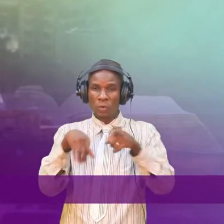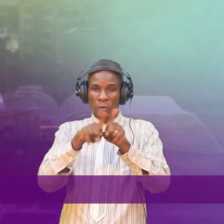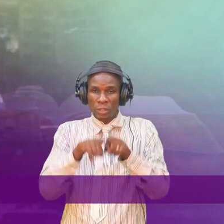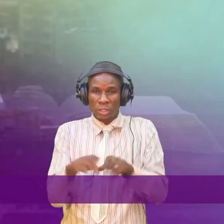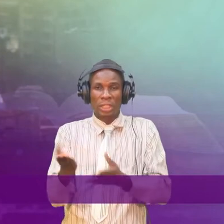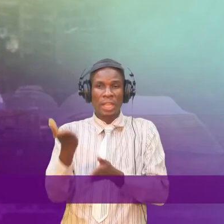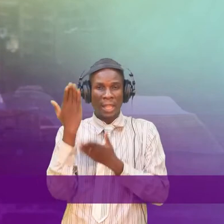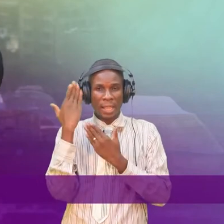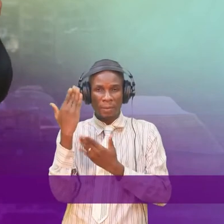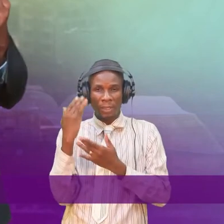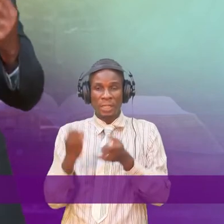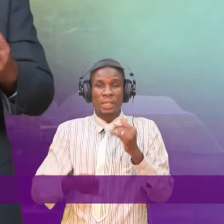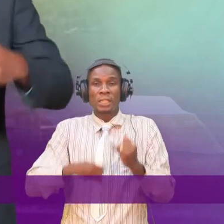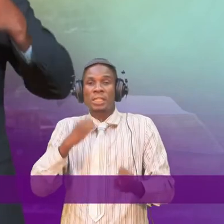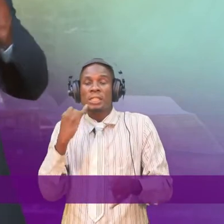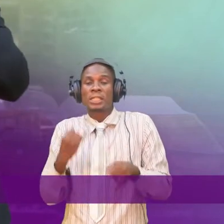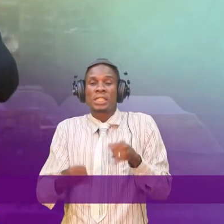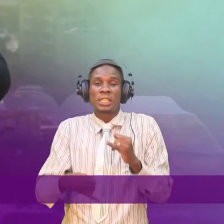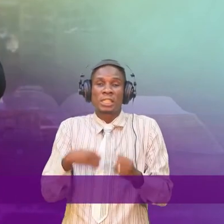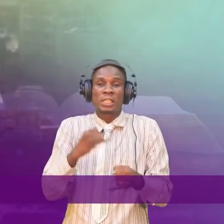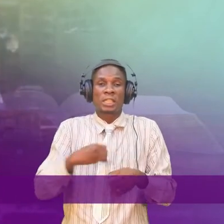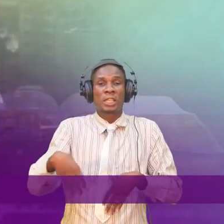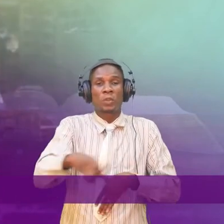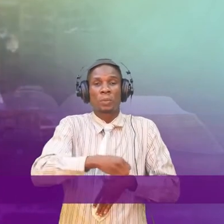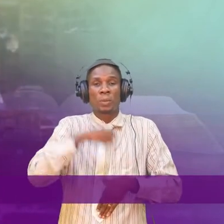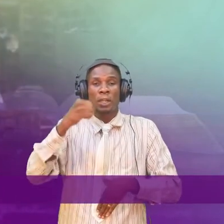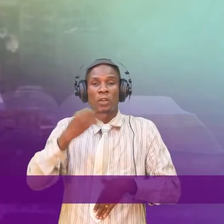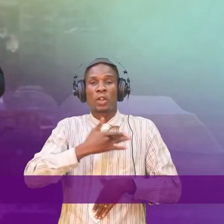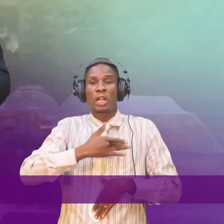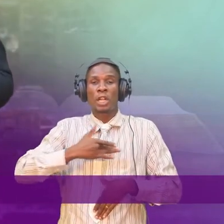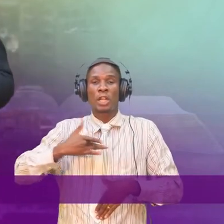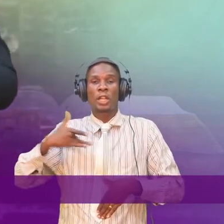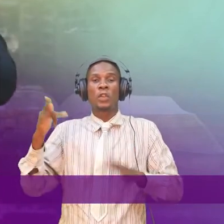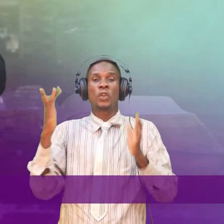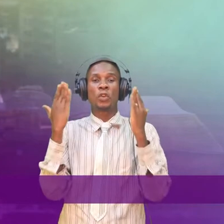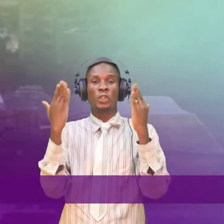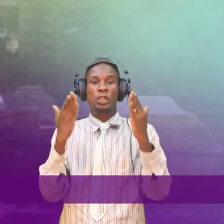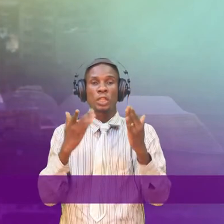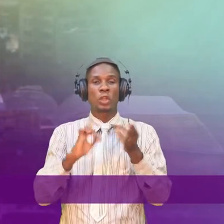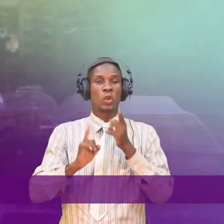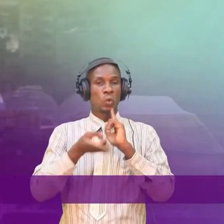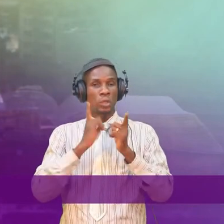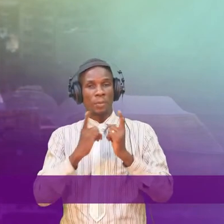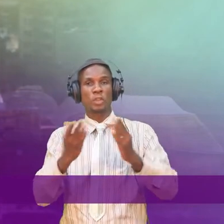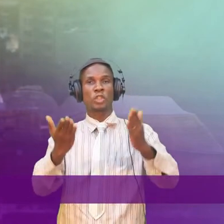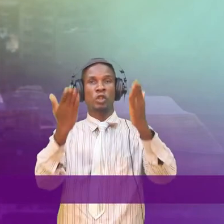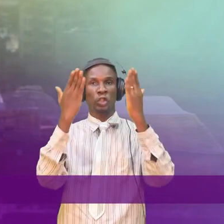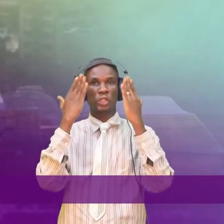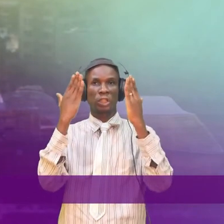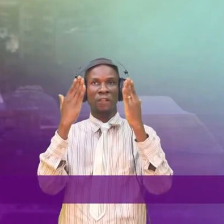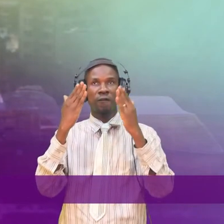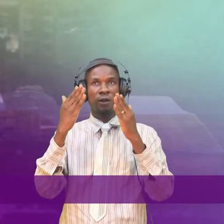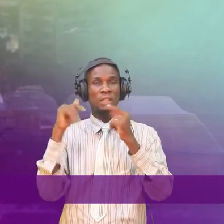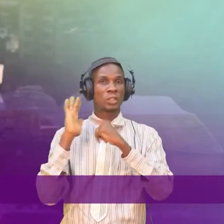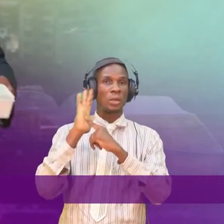yamepita tumejifunza neno la Mungu. Na lazima tuelewe kwamba kila mara tukiitaja jina Mungu,